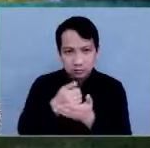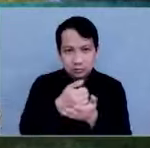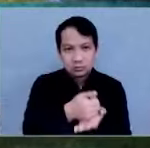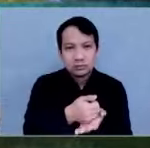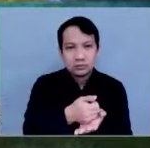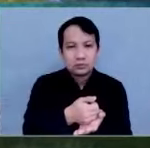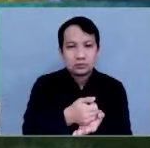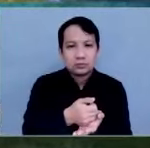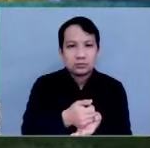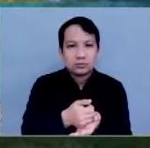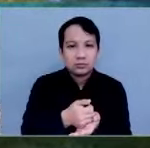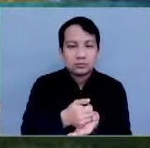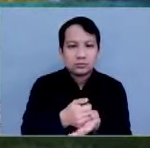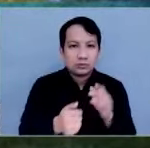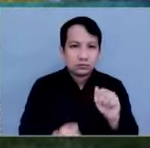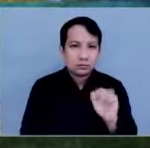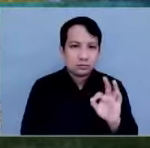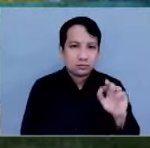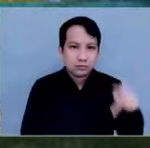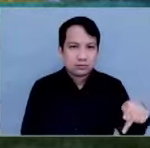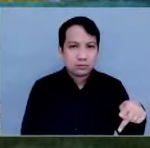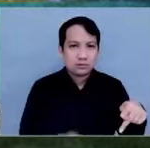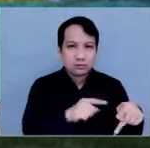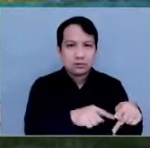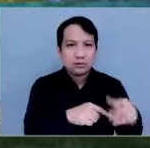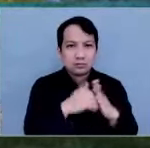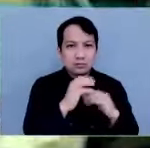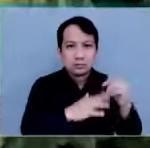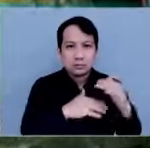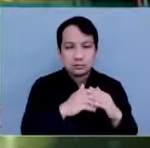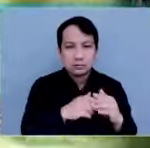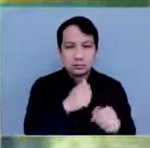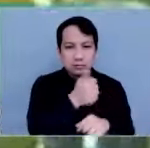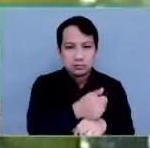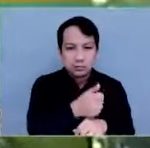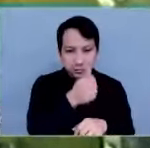AFP kasi doon siya may comfort po. So